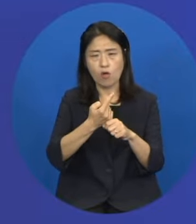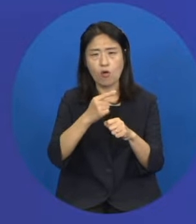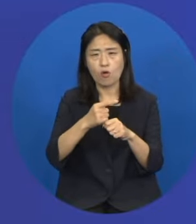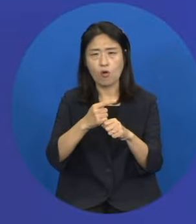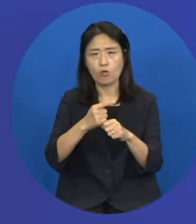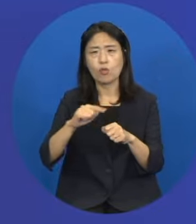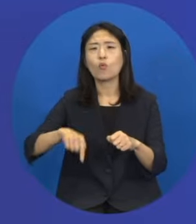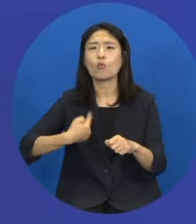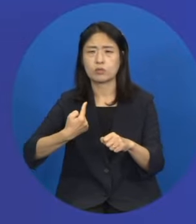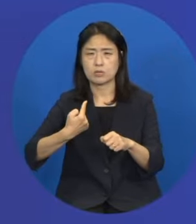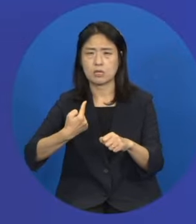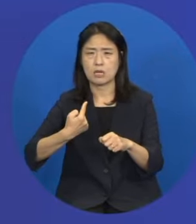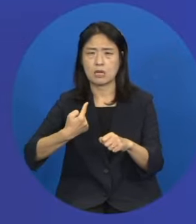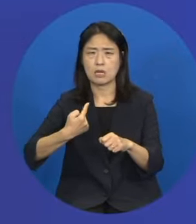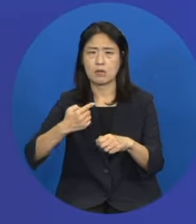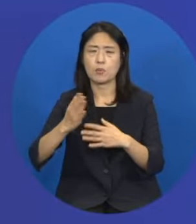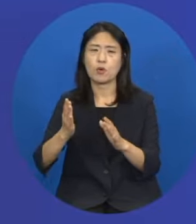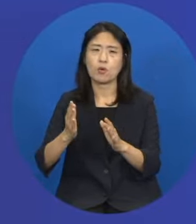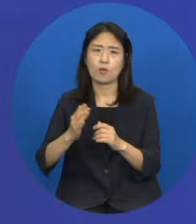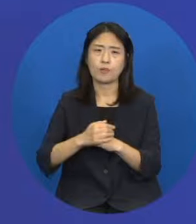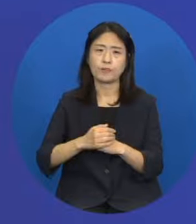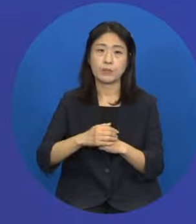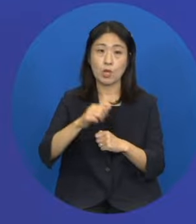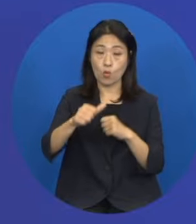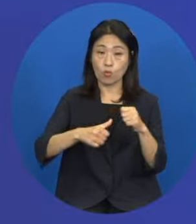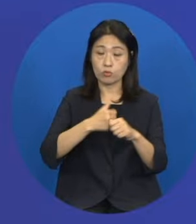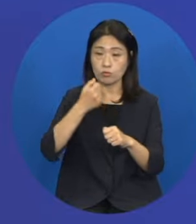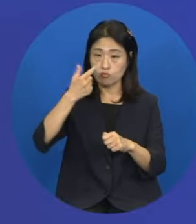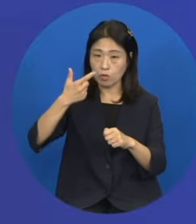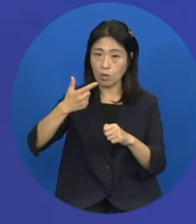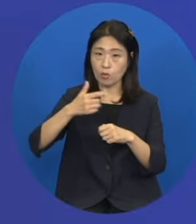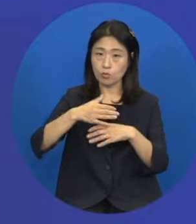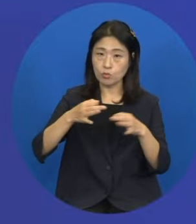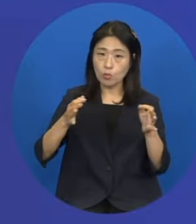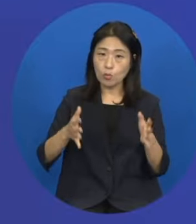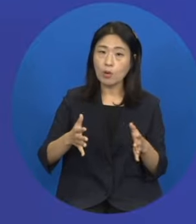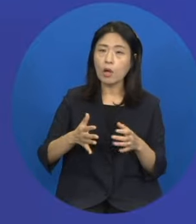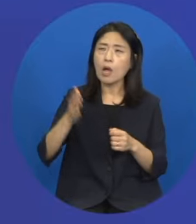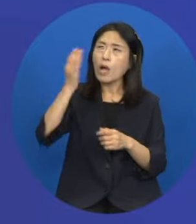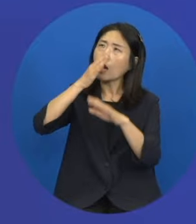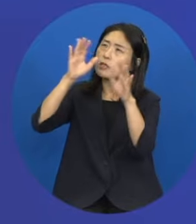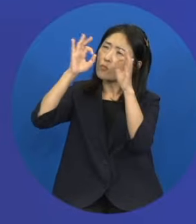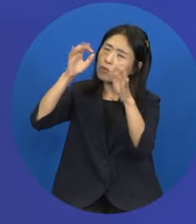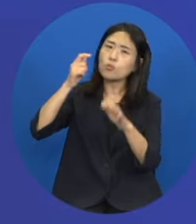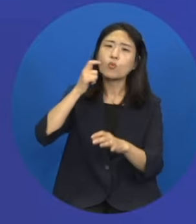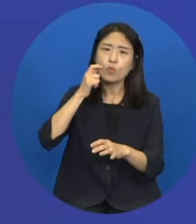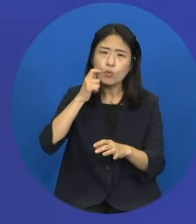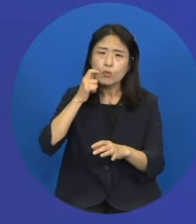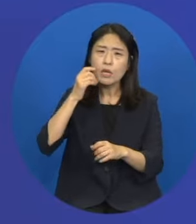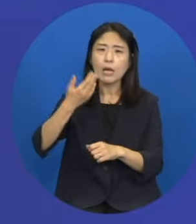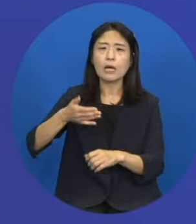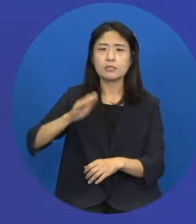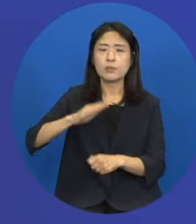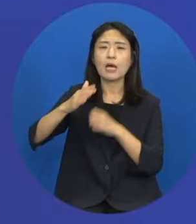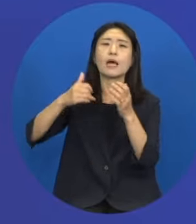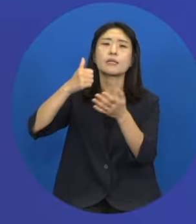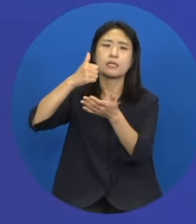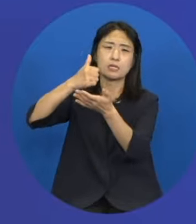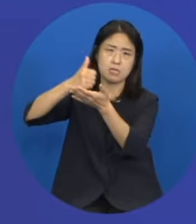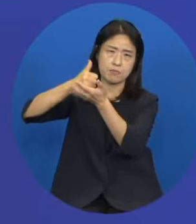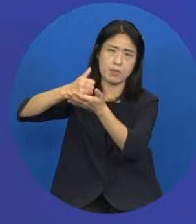6개월 동안 하늘의 해를 보지 못했습니다. 그러나 주님은 저의 빛이자 구원이었습니다. 마침내 하나님의